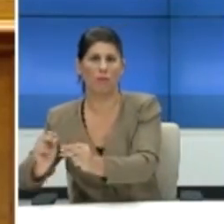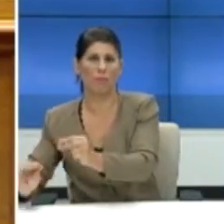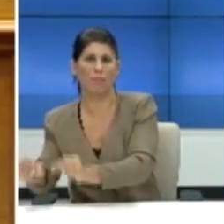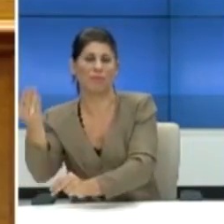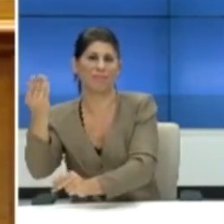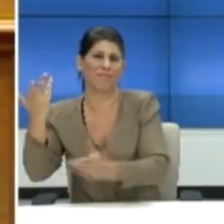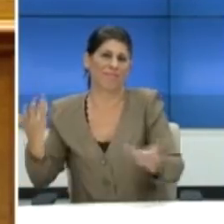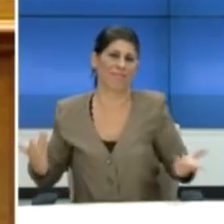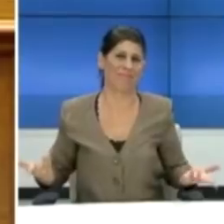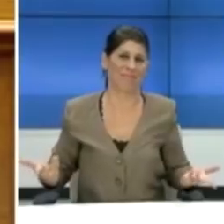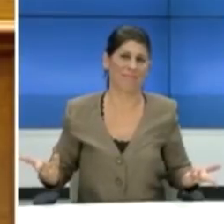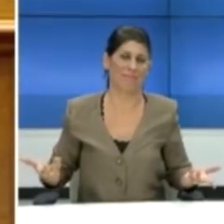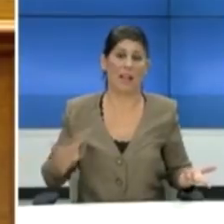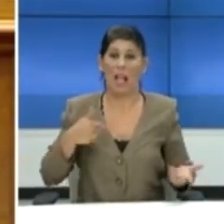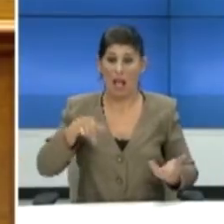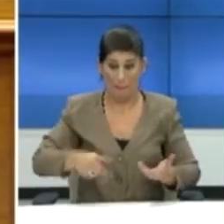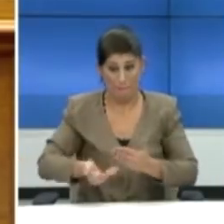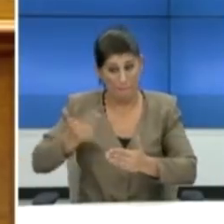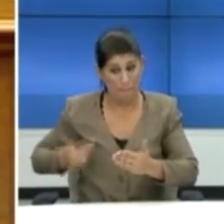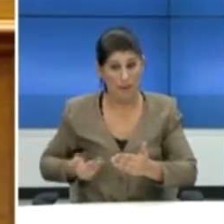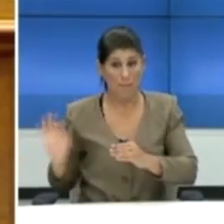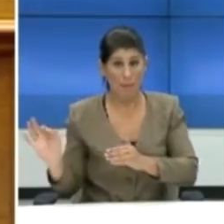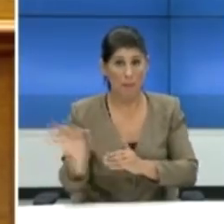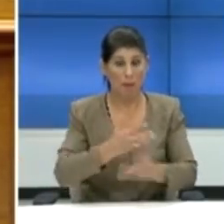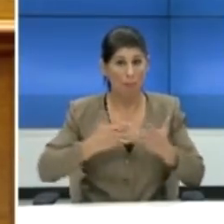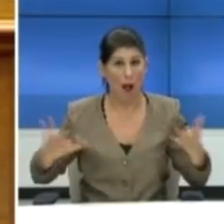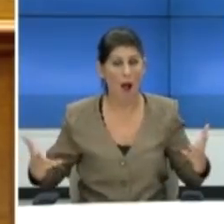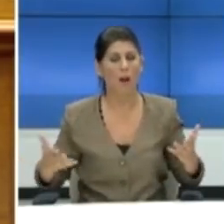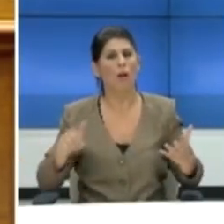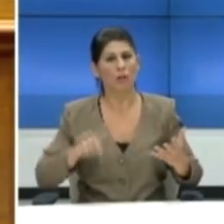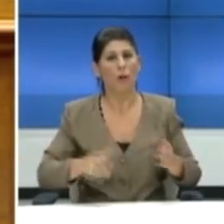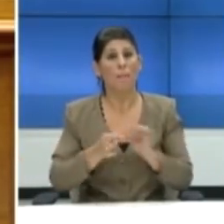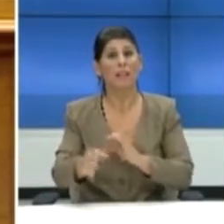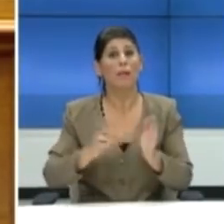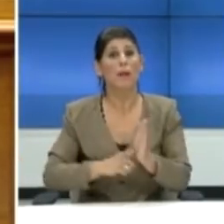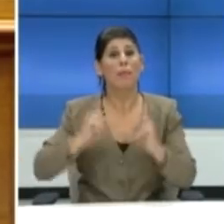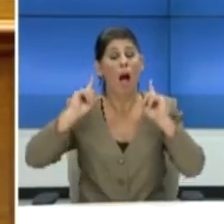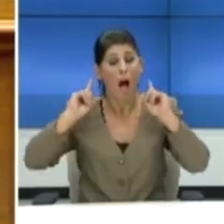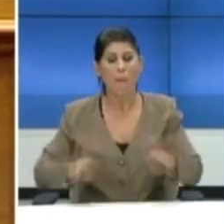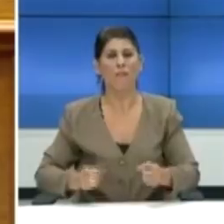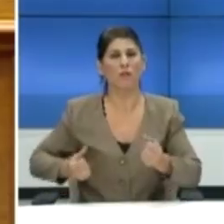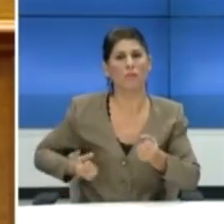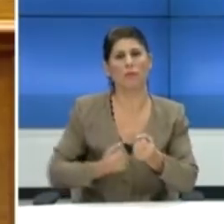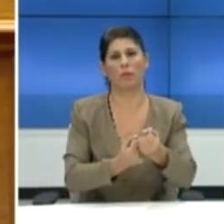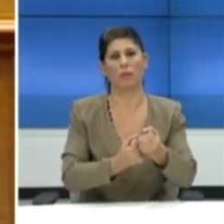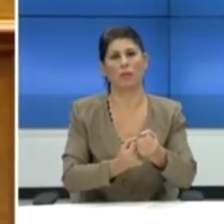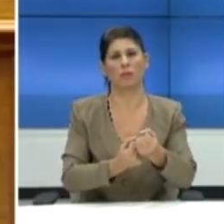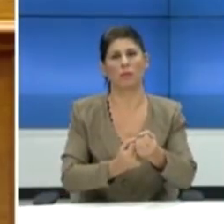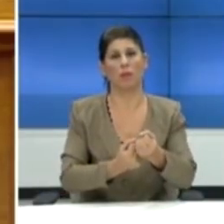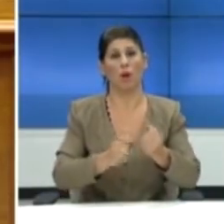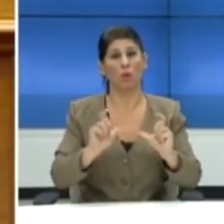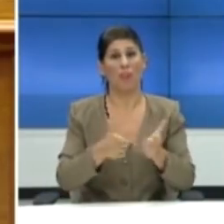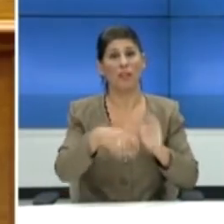πανδημία πάρει ανεξέλεγκτες διαστάσεις, είναι ανάγκη να πάρθουν μέτρα αποφασιστικής στήριξης του συστήματος